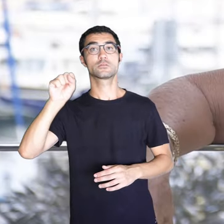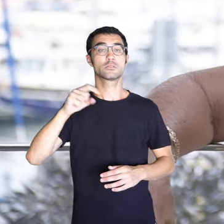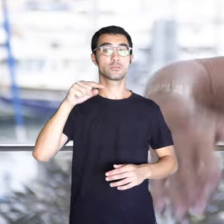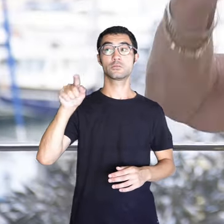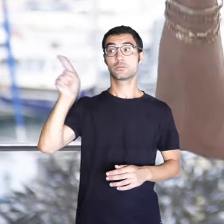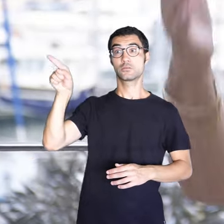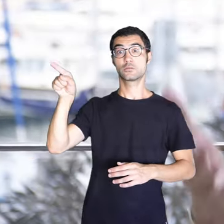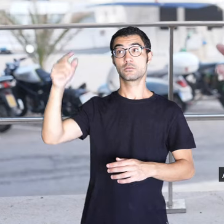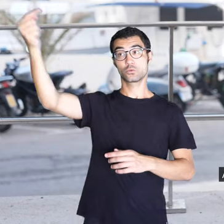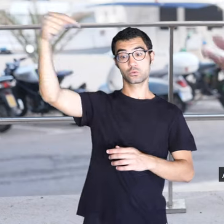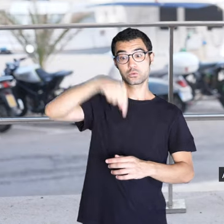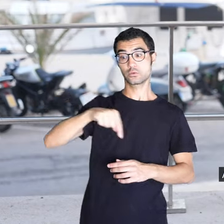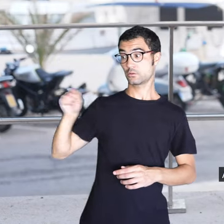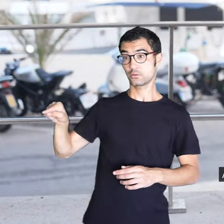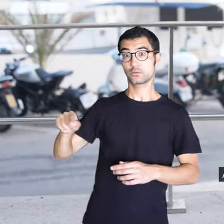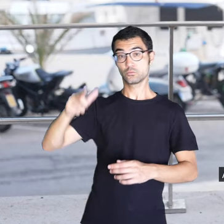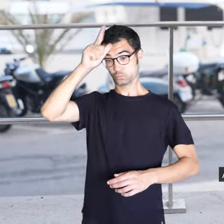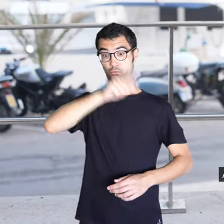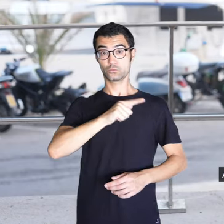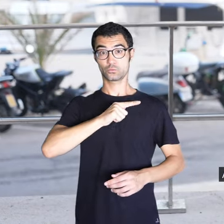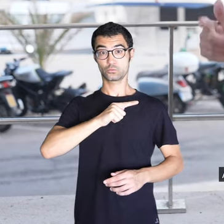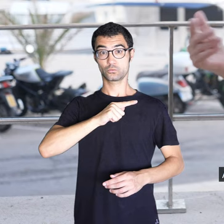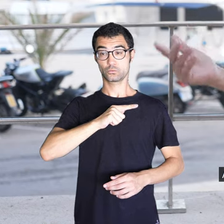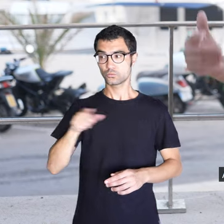barques. I un mes antes